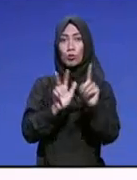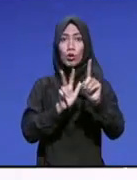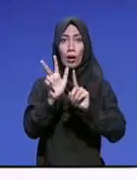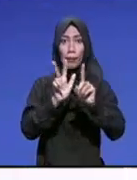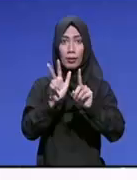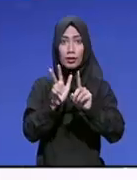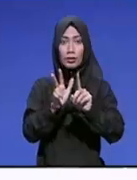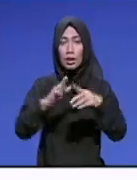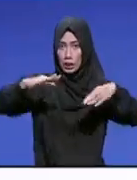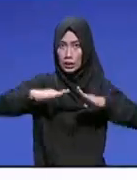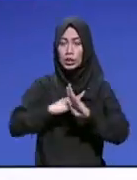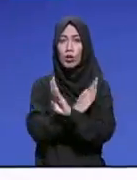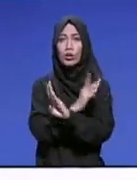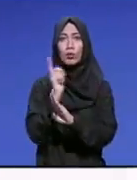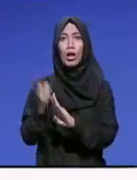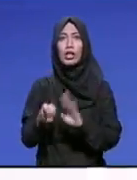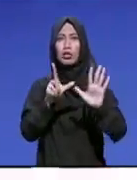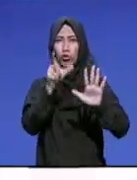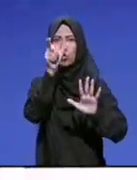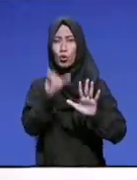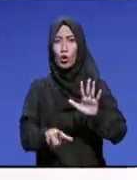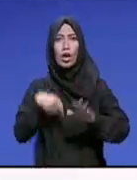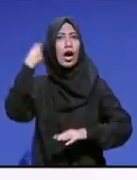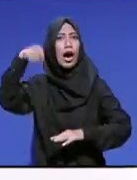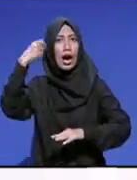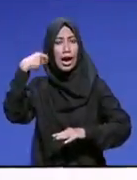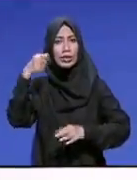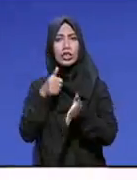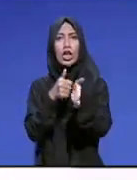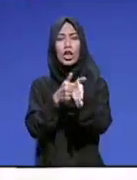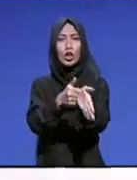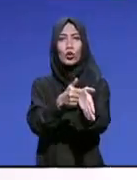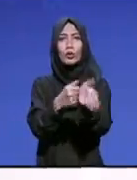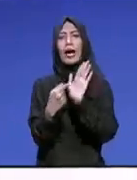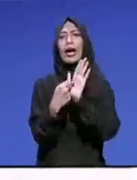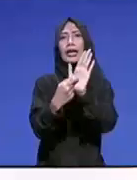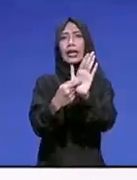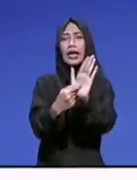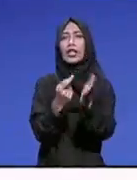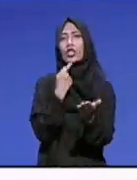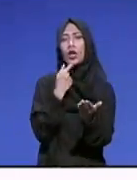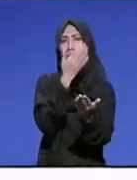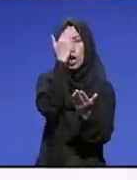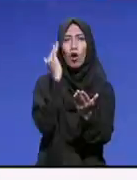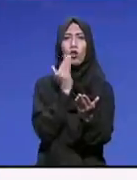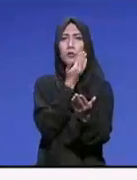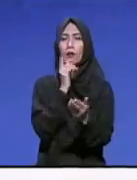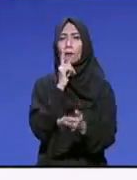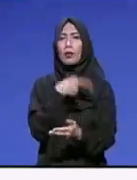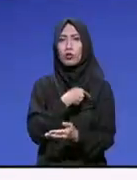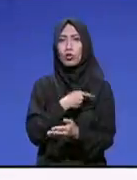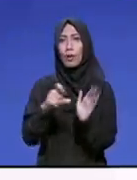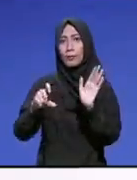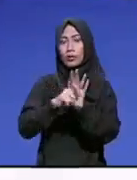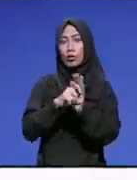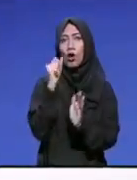Timur memeriksa 7 orang selebritis yang menjadi bintang iklan kosmetik oplosan. Di antaranya, penyanyi dangdut asal Jawa Timur, Nela Karisma